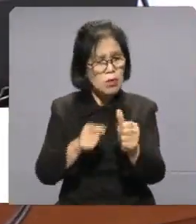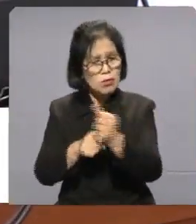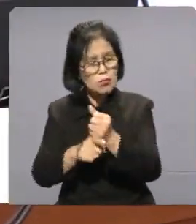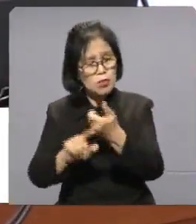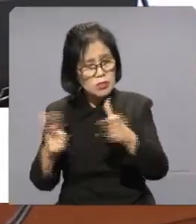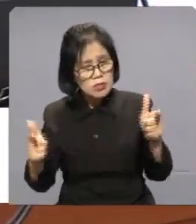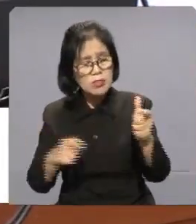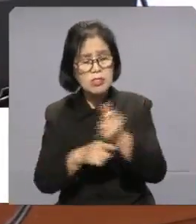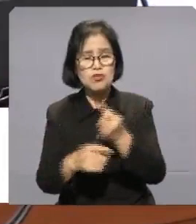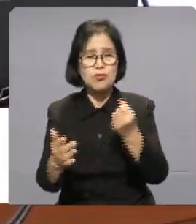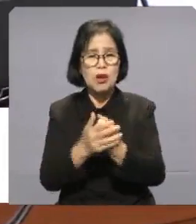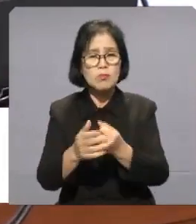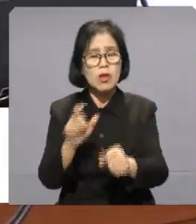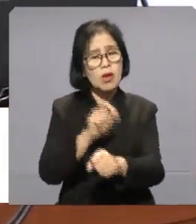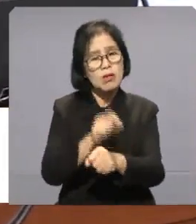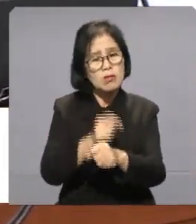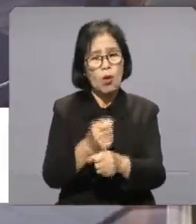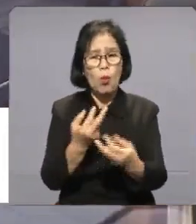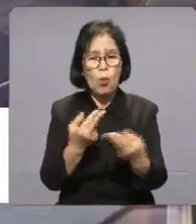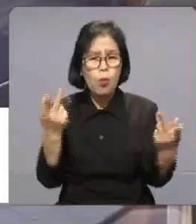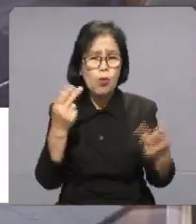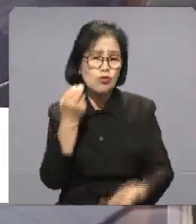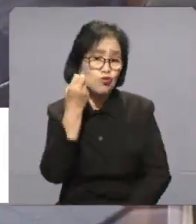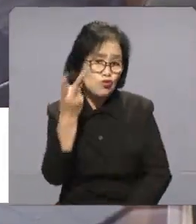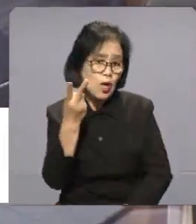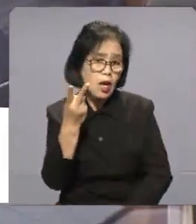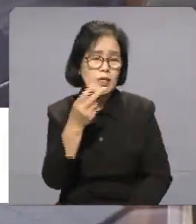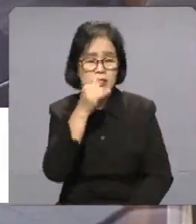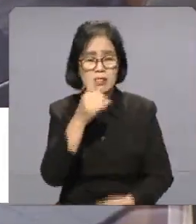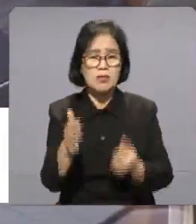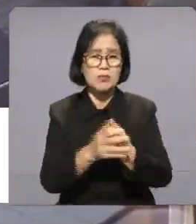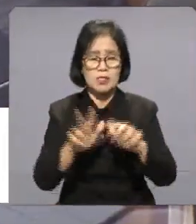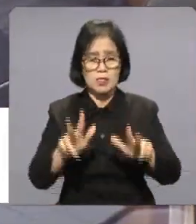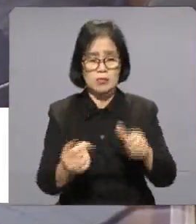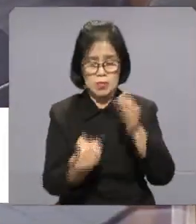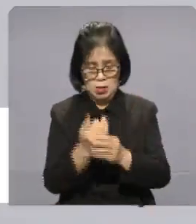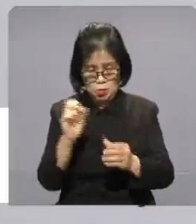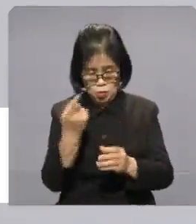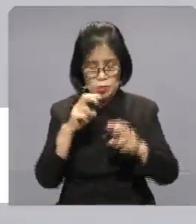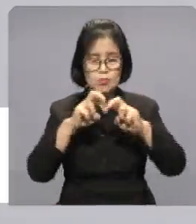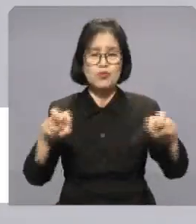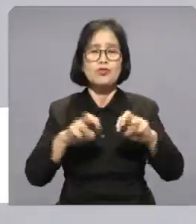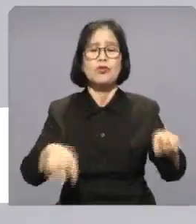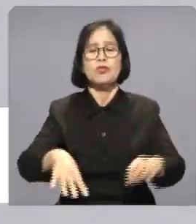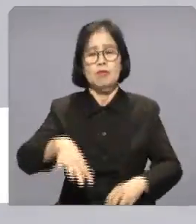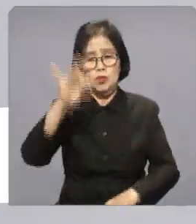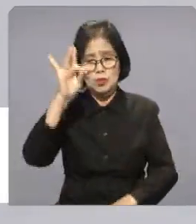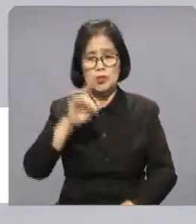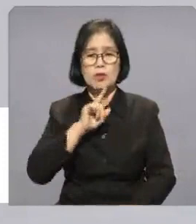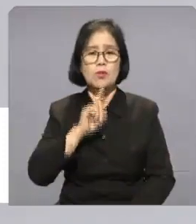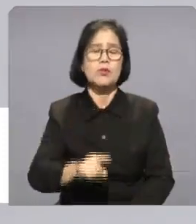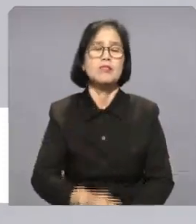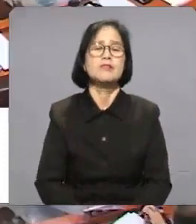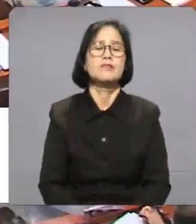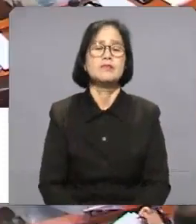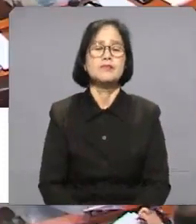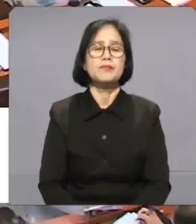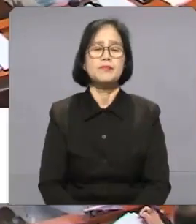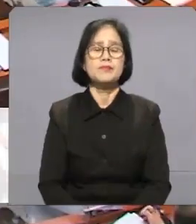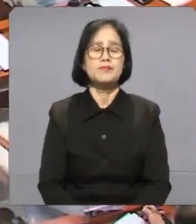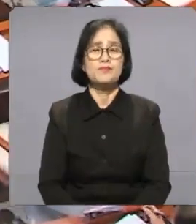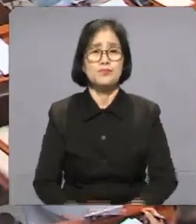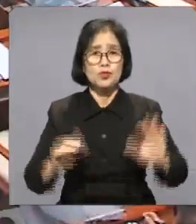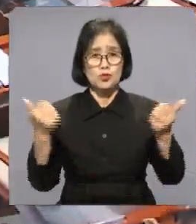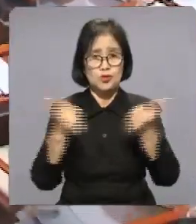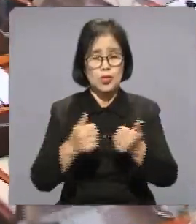이유로 행정공백이 두 달 생긴다며 지금은 사고 원인 분석이 우선이라고 강조했습니다.